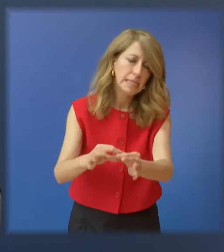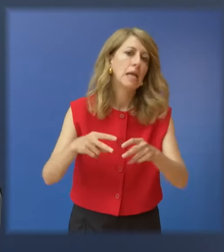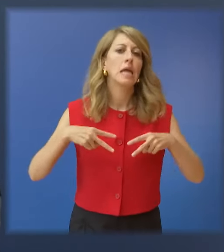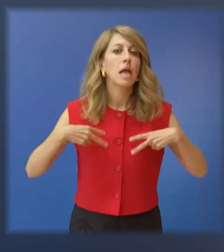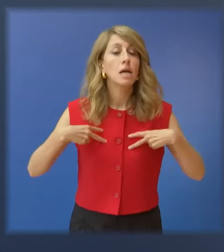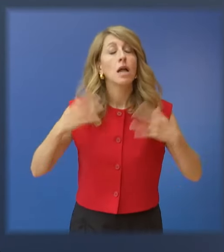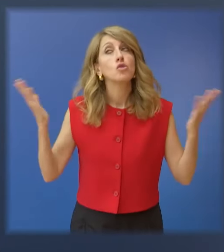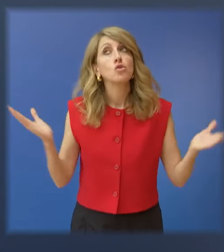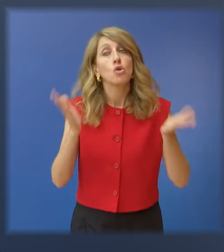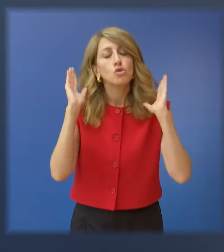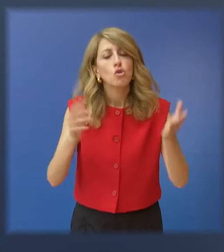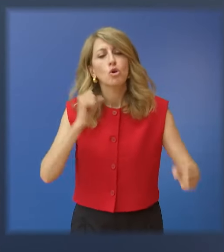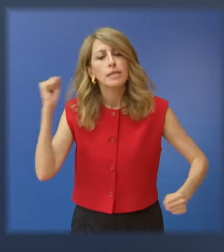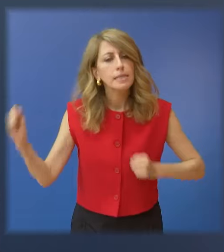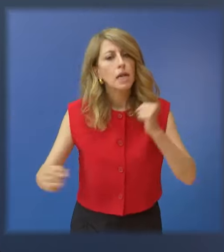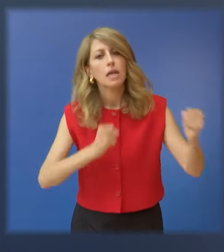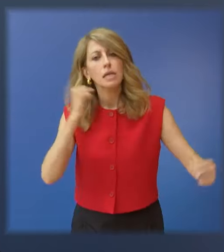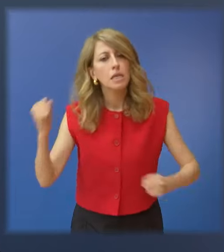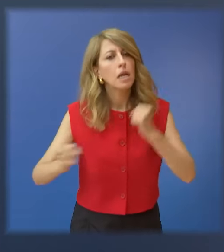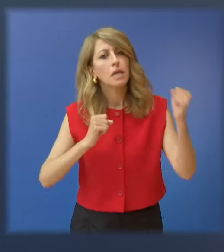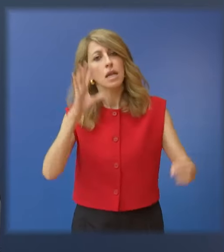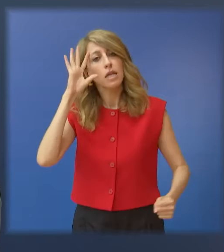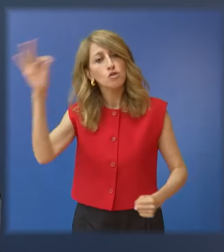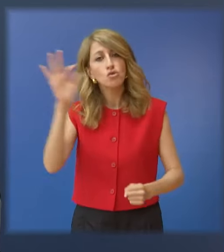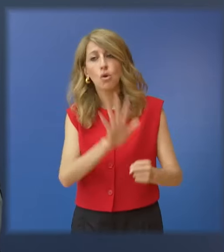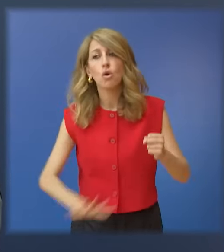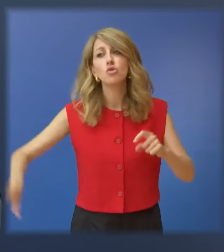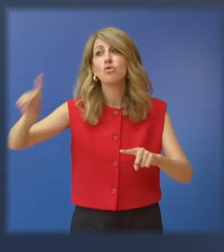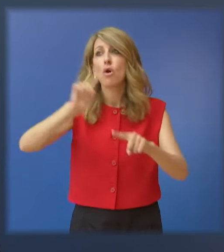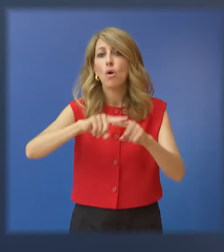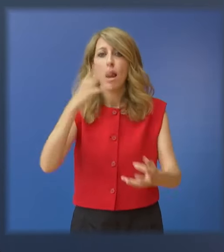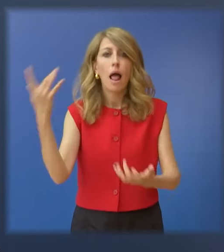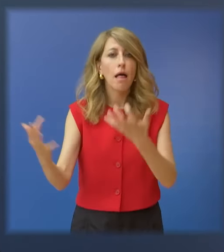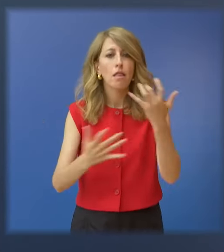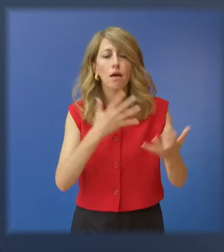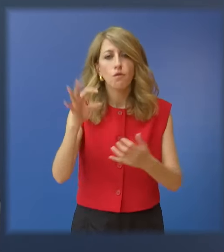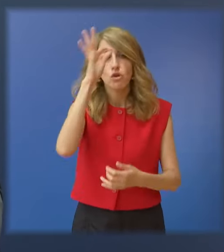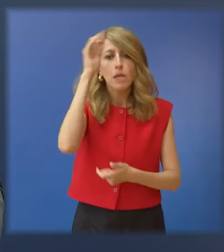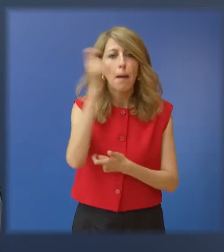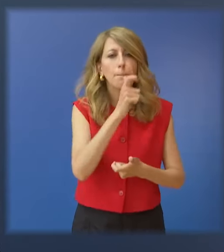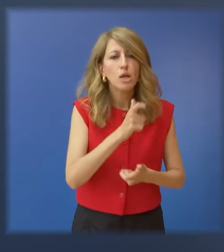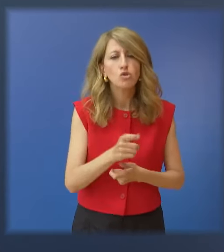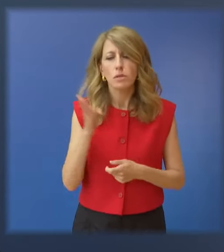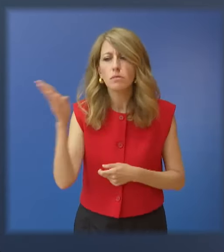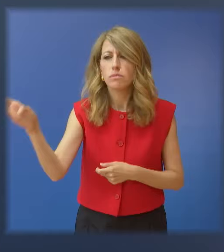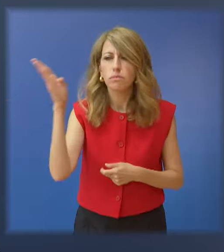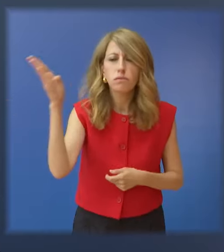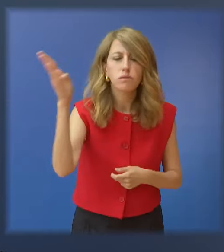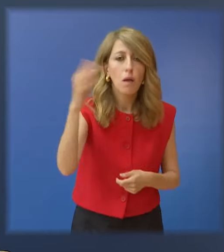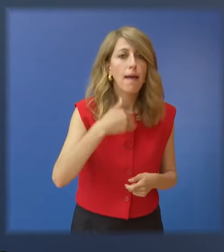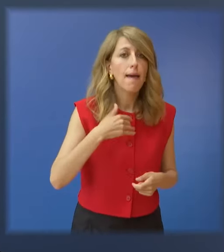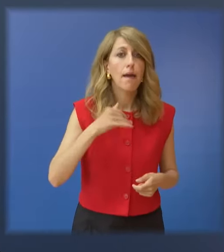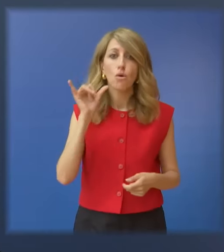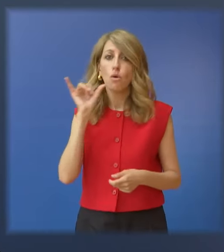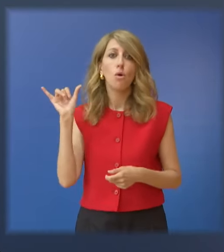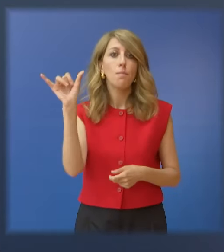κλίσεις ε για πυρκαγιές σε όλη τη χώρα σας παραθέτω σχεδόν σε κάθε ενημέρωση πολιτικών συντακτών μετά από ενημέρωση που έχω από το υπουργείο